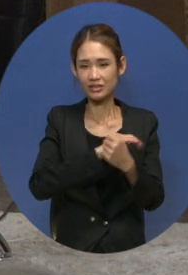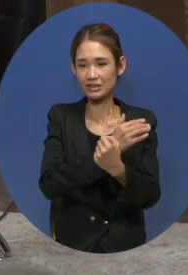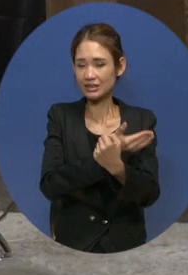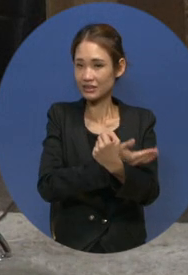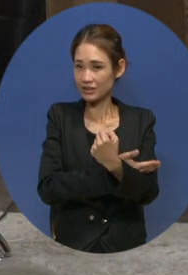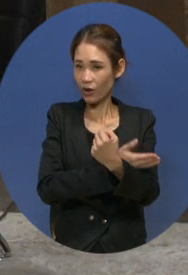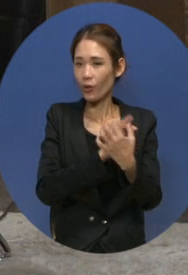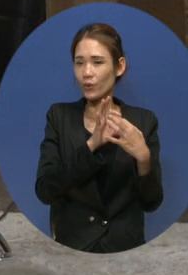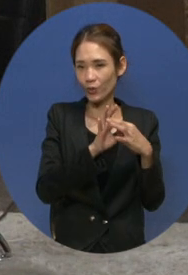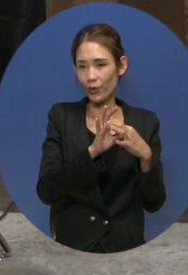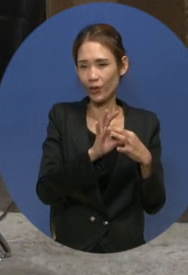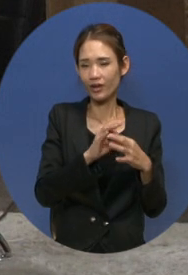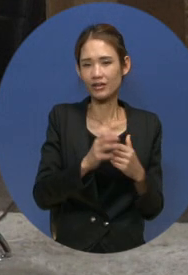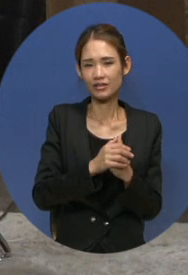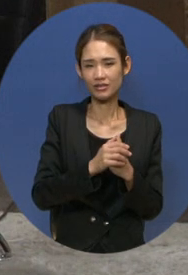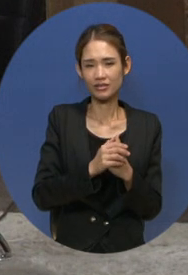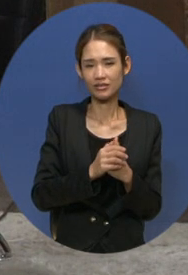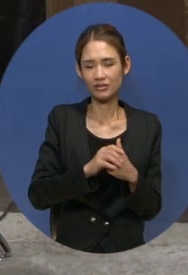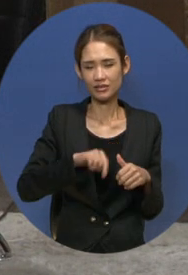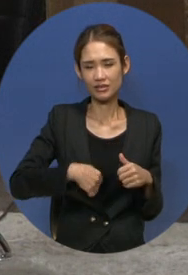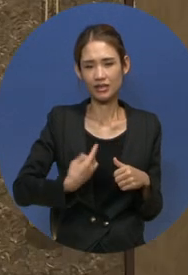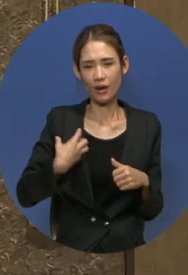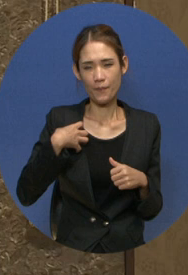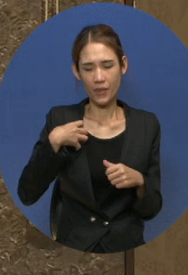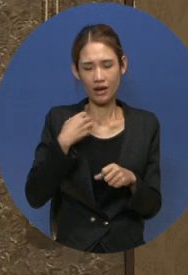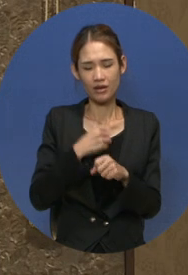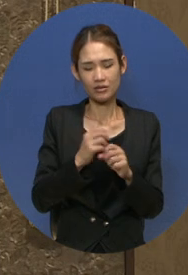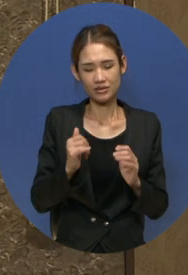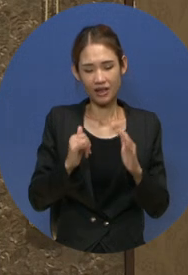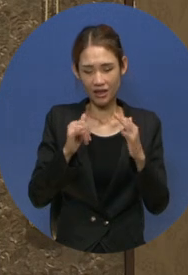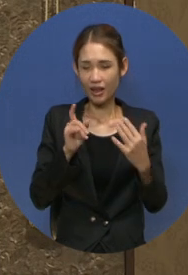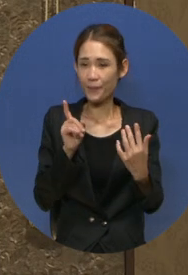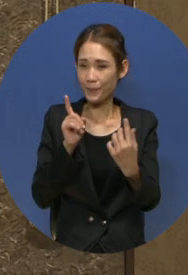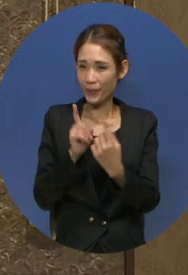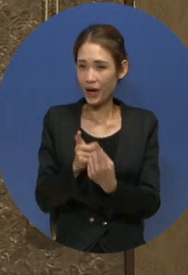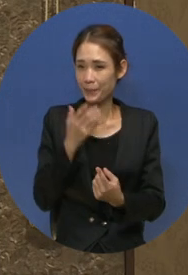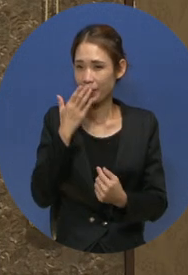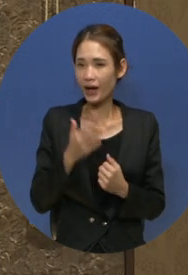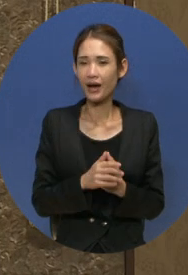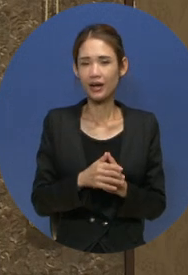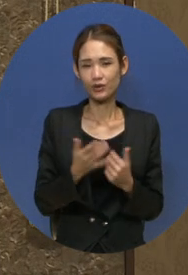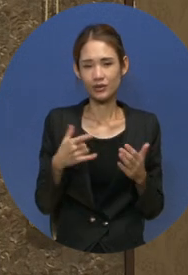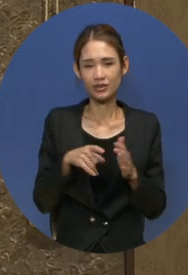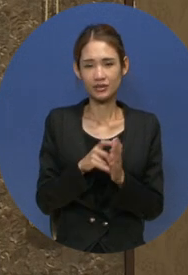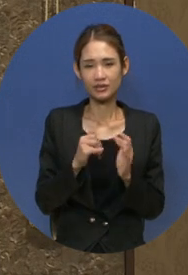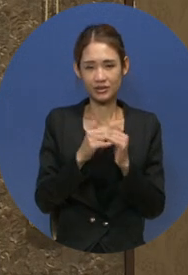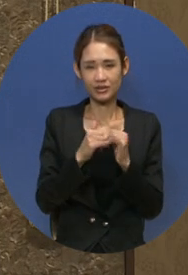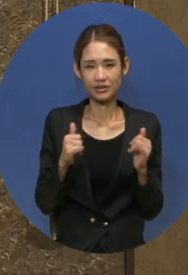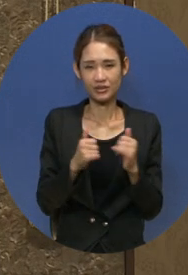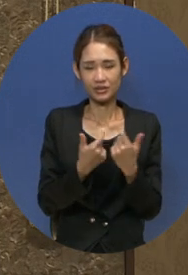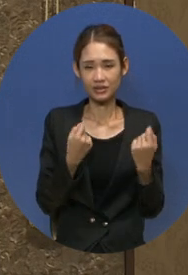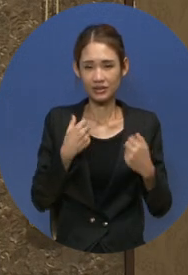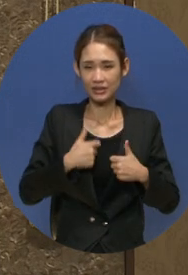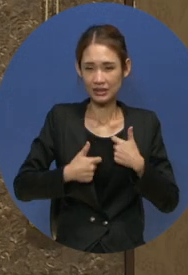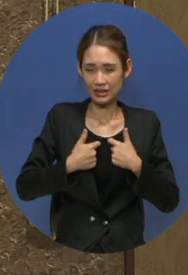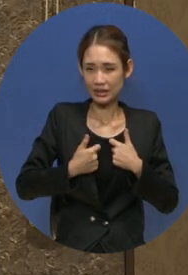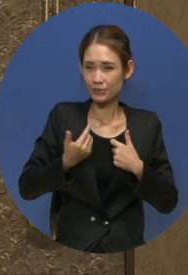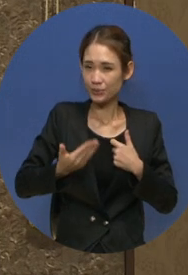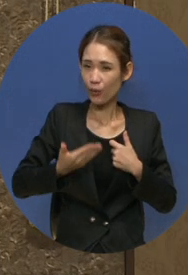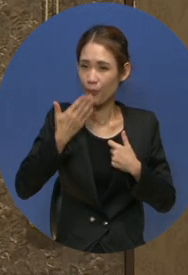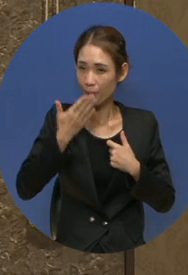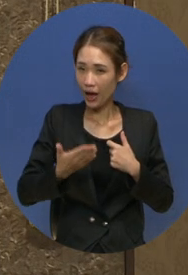능력을 통해서 자신의 그 자리를 찾아가고 또 이렇게 세상과 만날 수가 있고 또 세상 사람들한테 또 이렇게 기쁨도 줄 수